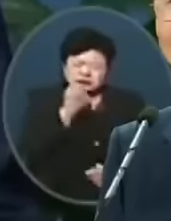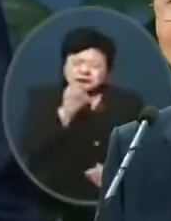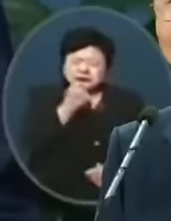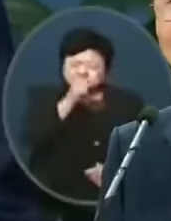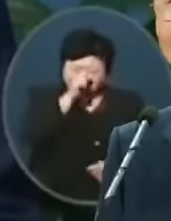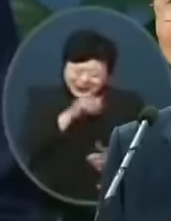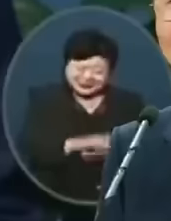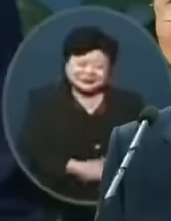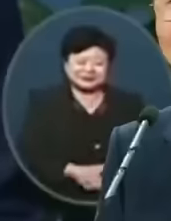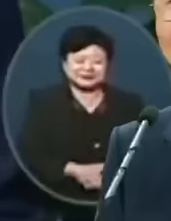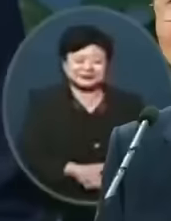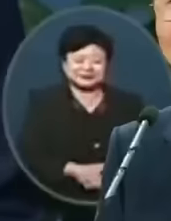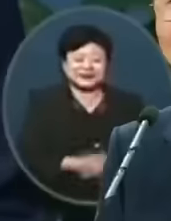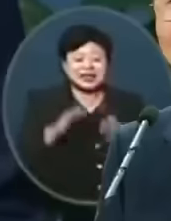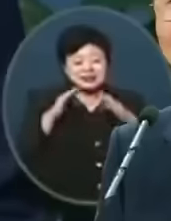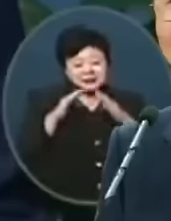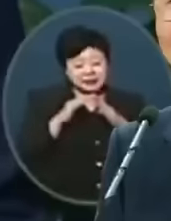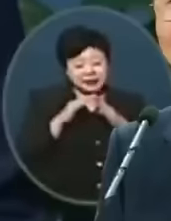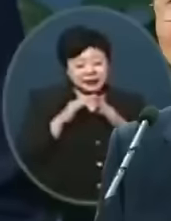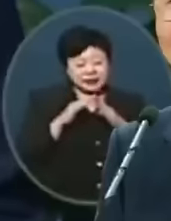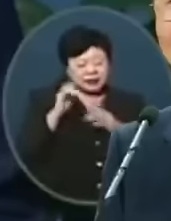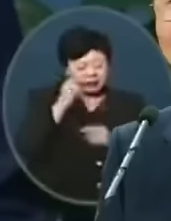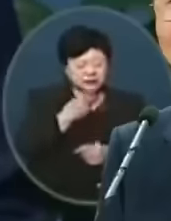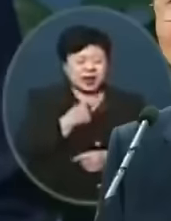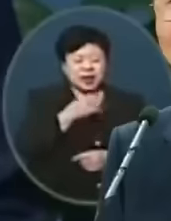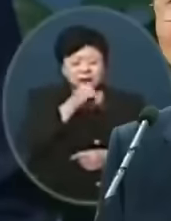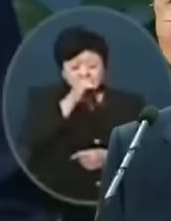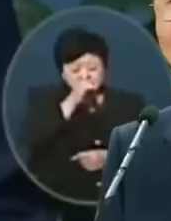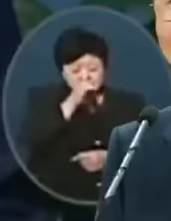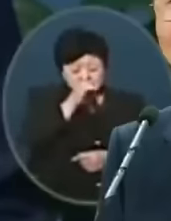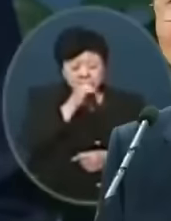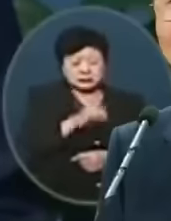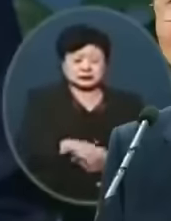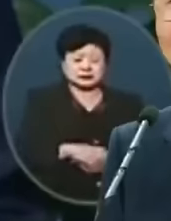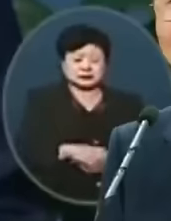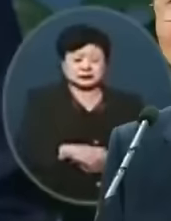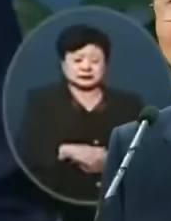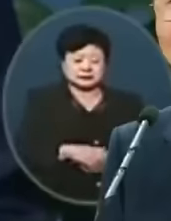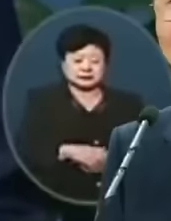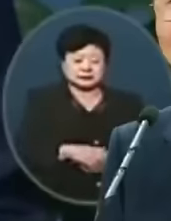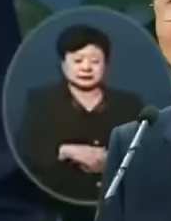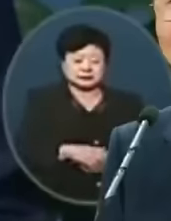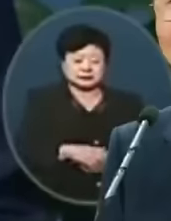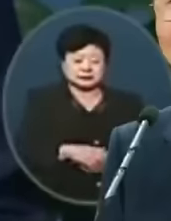좋습니다. 집안에 우한 질구가 사라지지 않냐면